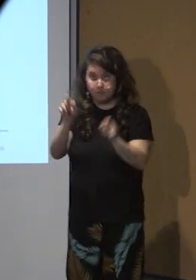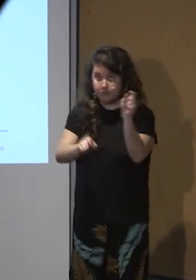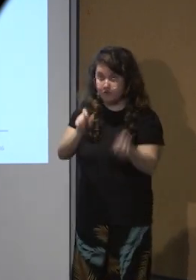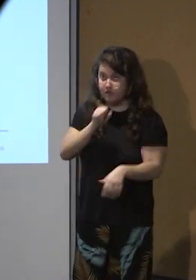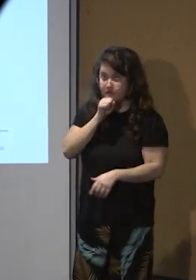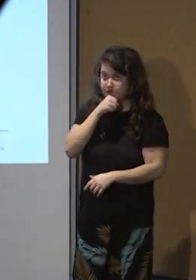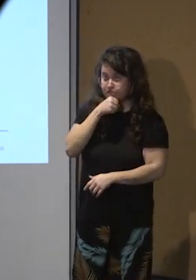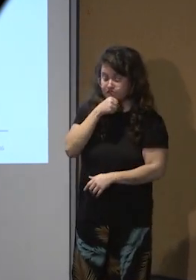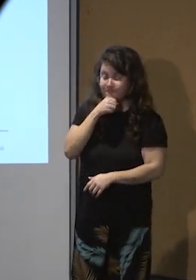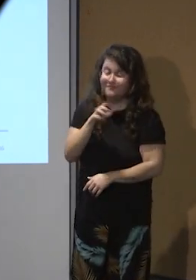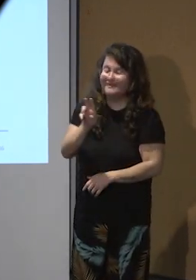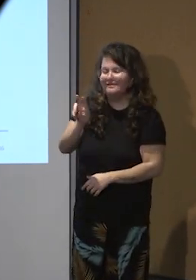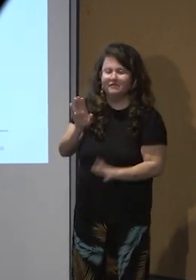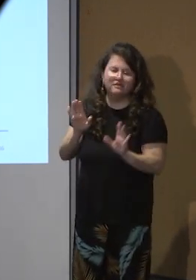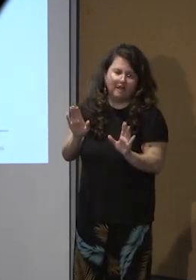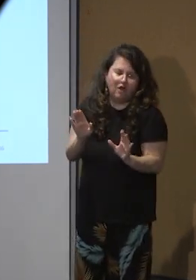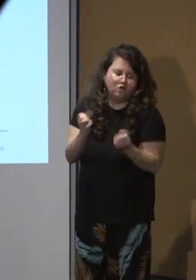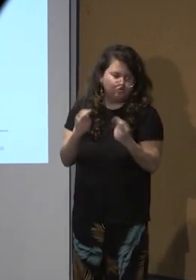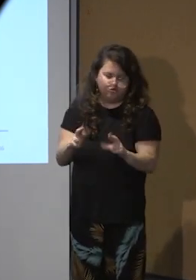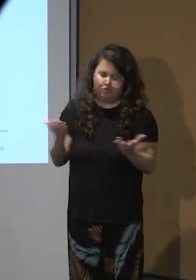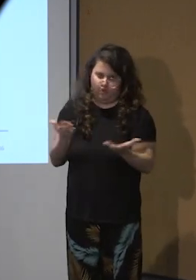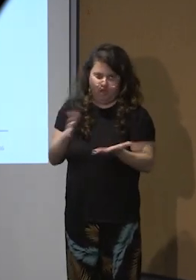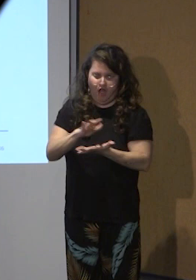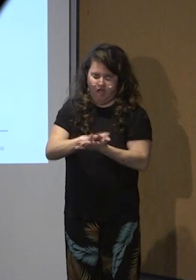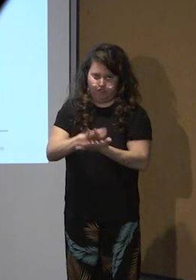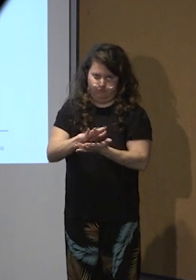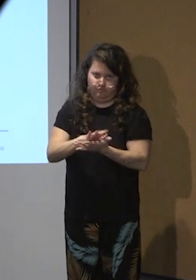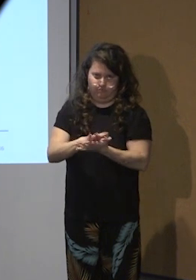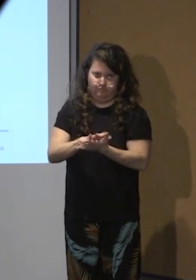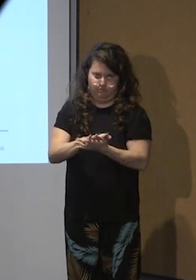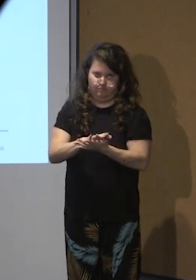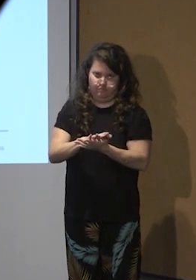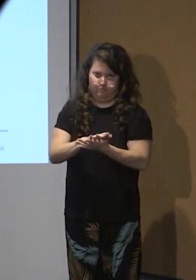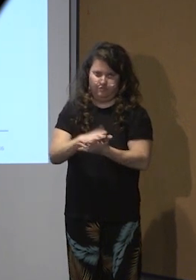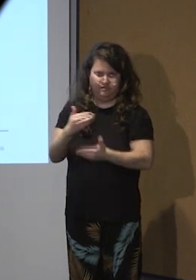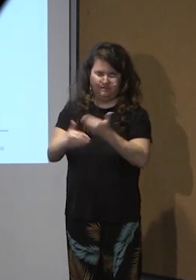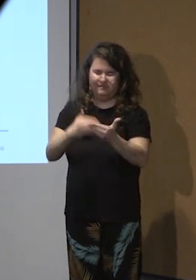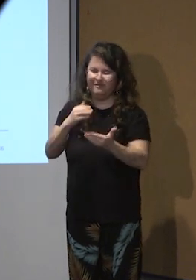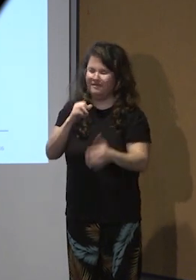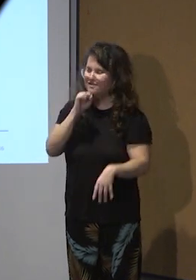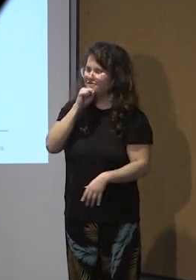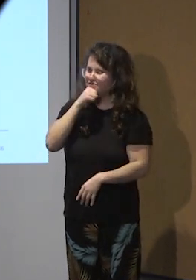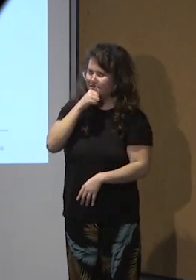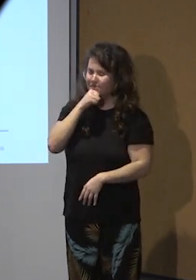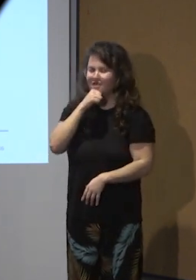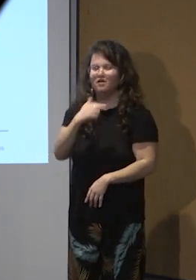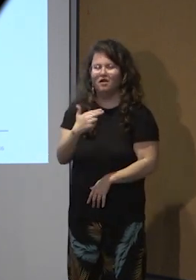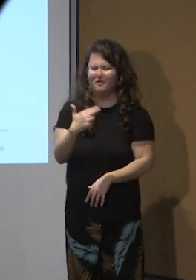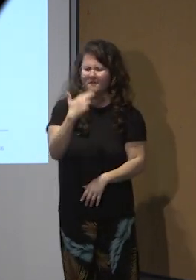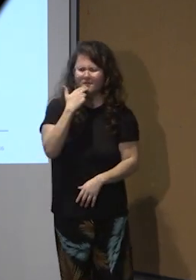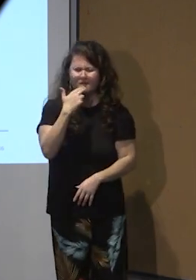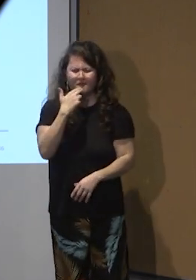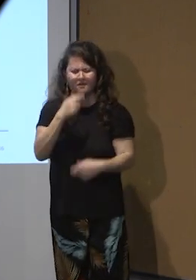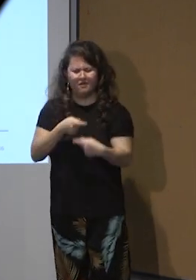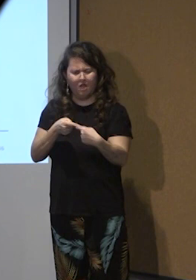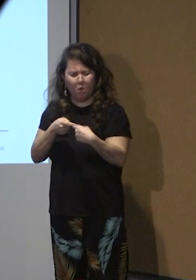c'est sûr qu'avec l'âge, dans l'endurance, on est plus performant dans les longues distances. Donc je disais